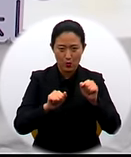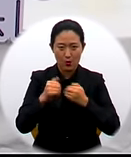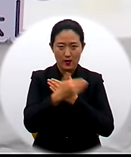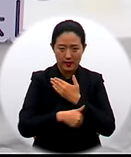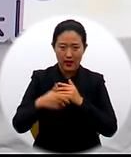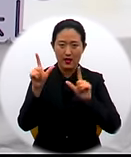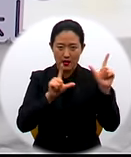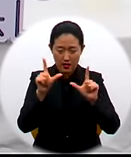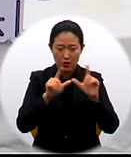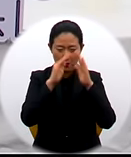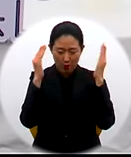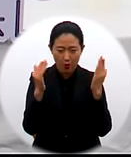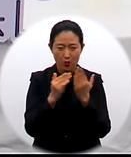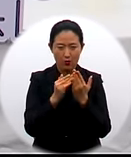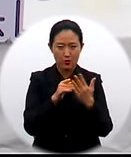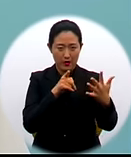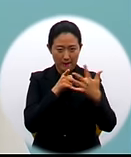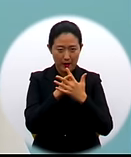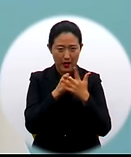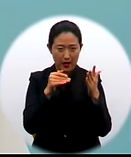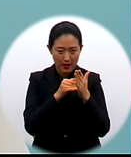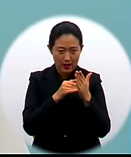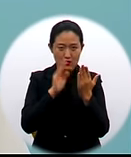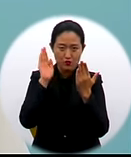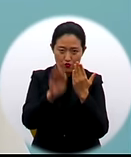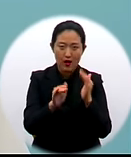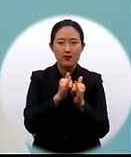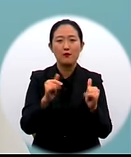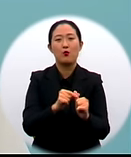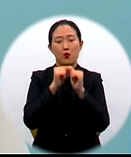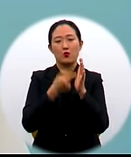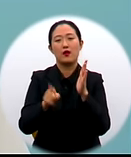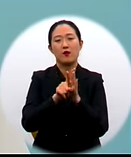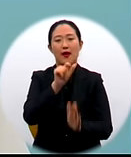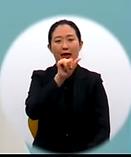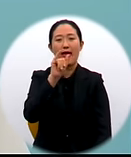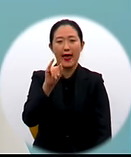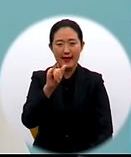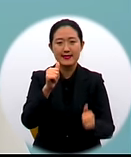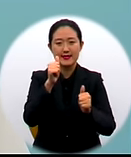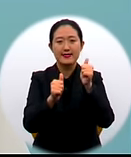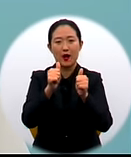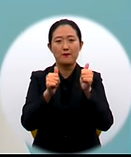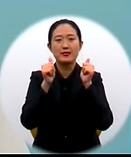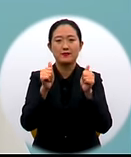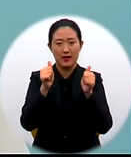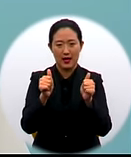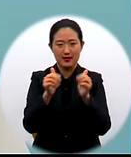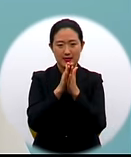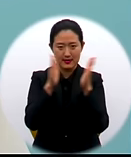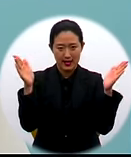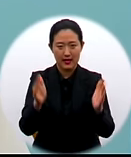사람이 가지고 있는 정성적인 직무적성, 특히 아까 말씀드렸던 태도, 행동 특성을 모두 모니터링해서 이 중에서 옥석을